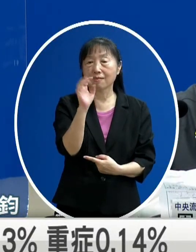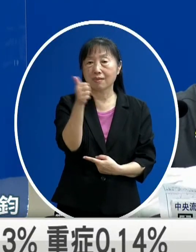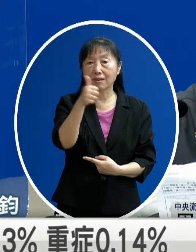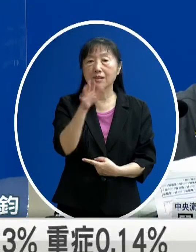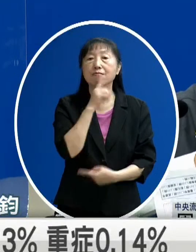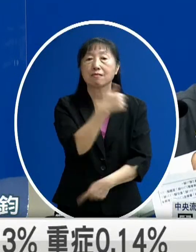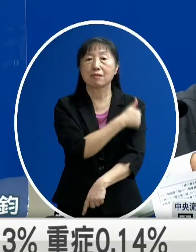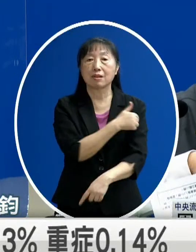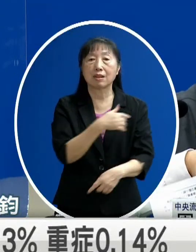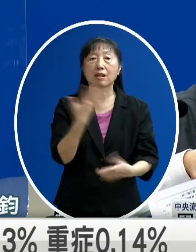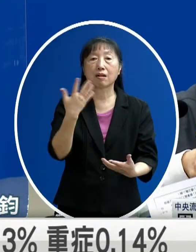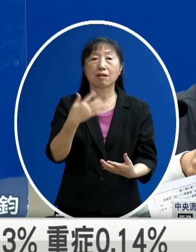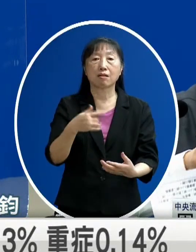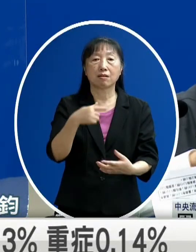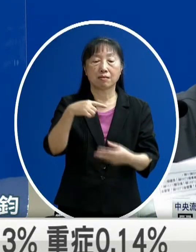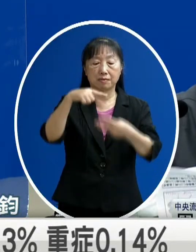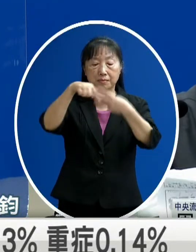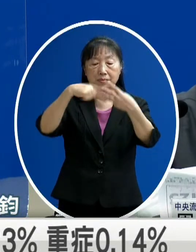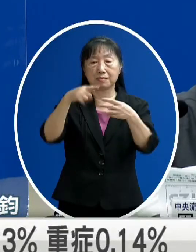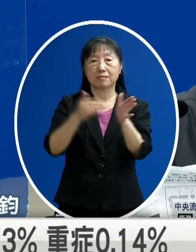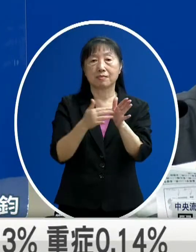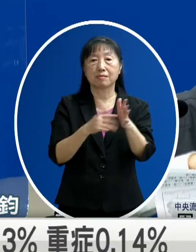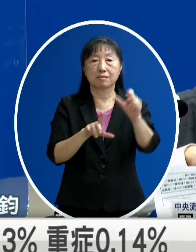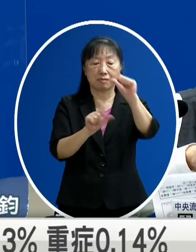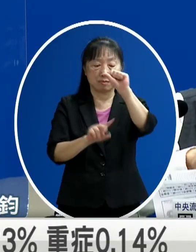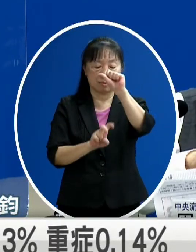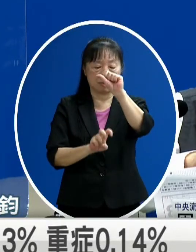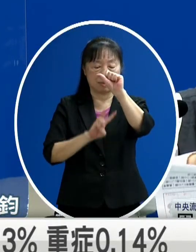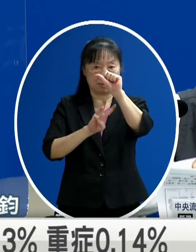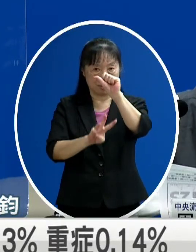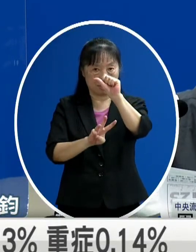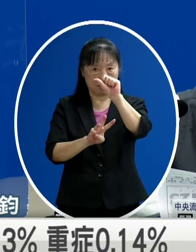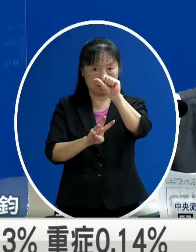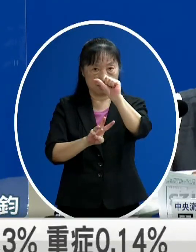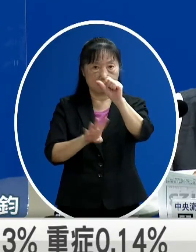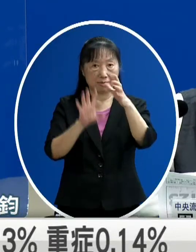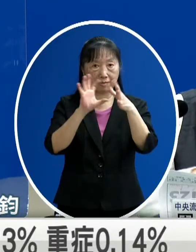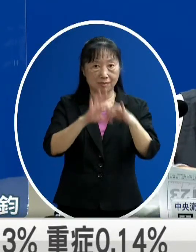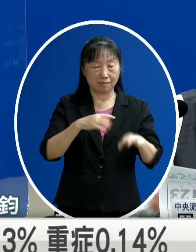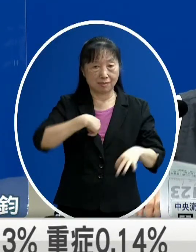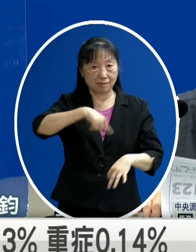接种3剂疫苗的这一位，他在5月23号的时候因